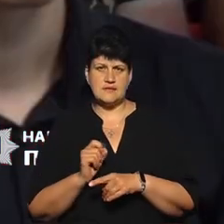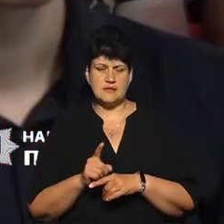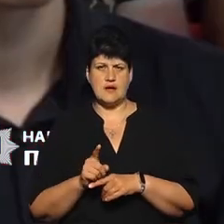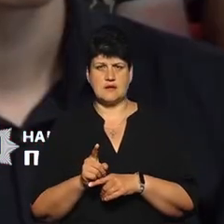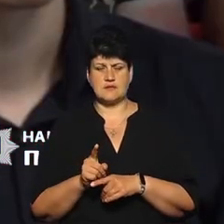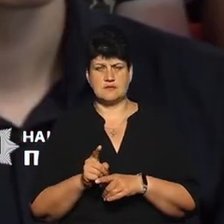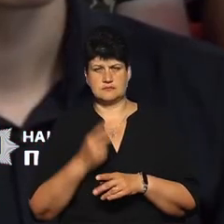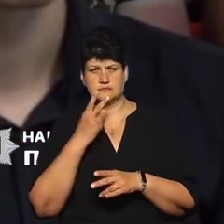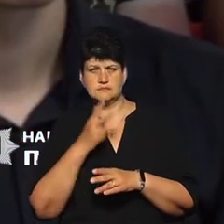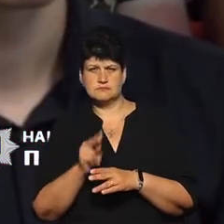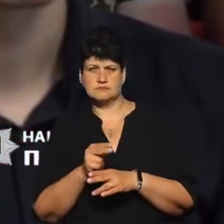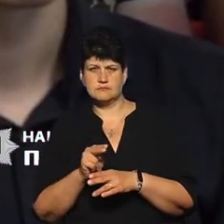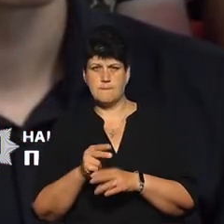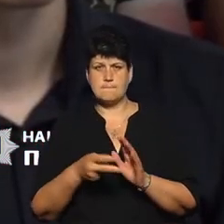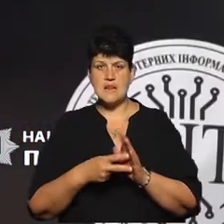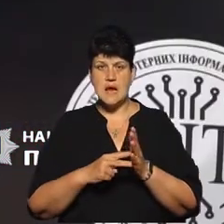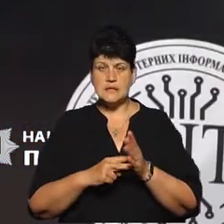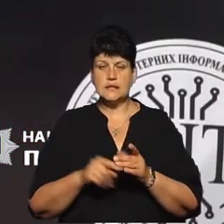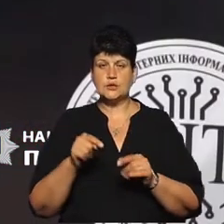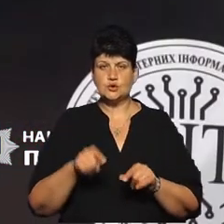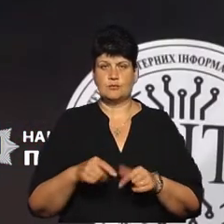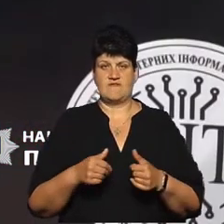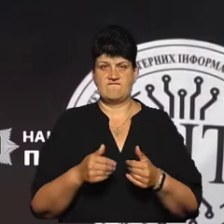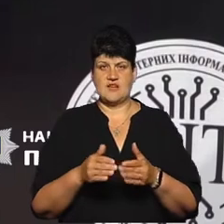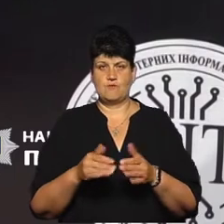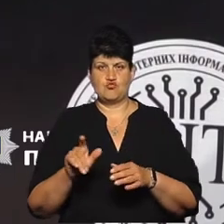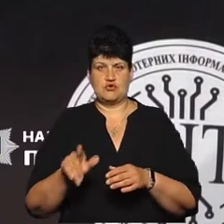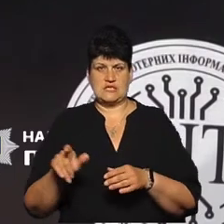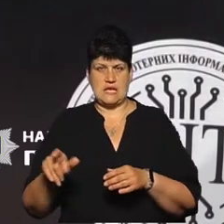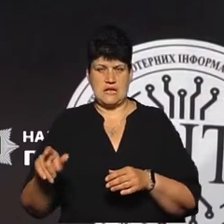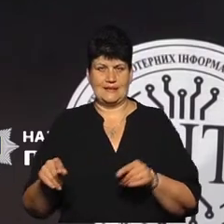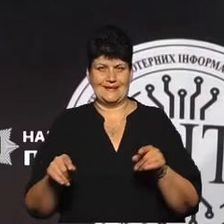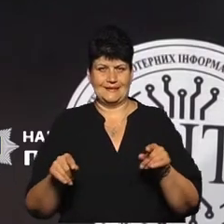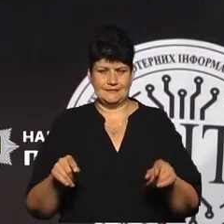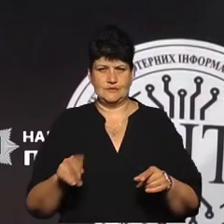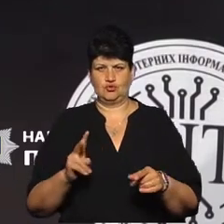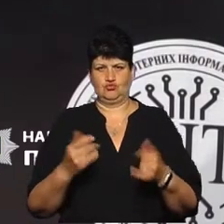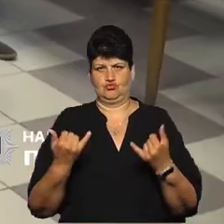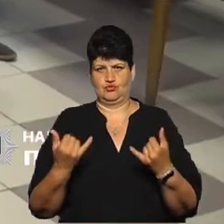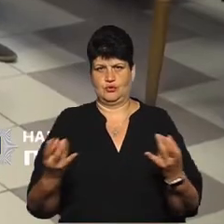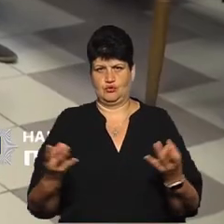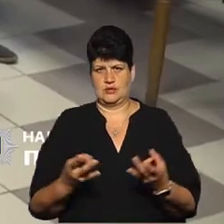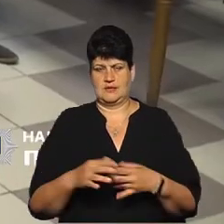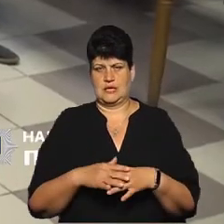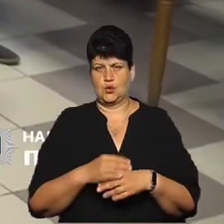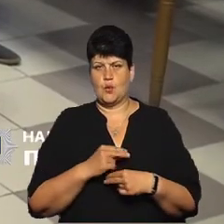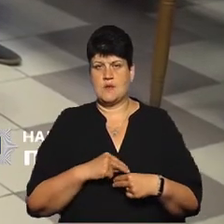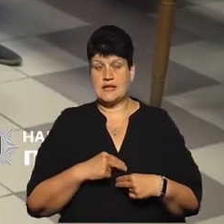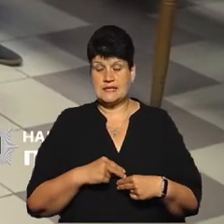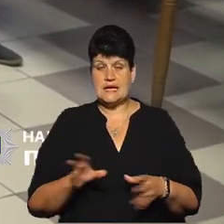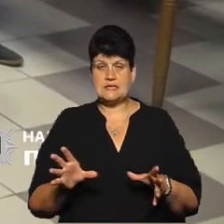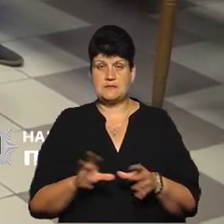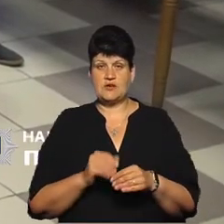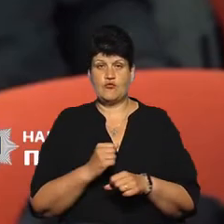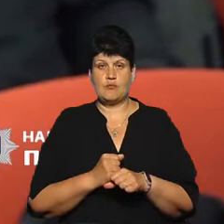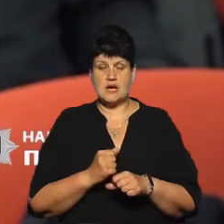коригували навчальні плани для того, щоб ми випускали тих фахівців, які потрібні сьогодні на ринку праці. За співпрацю з